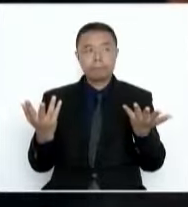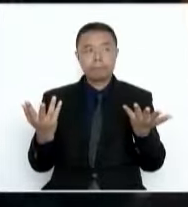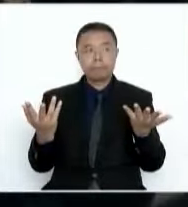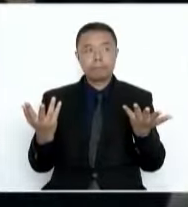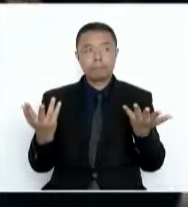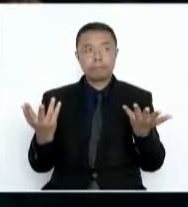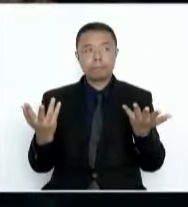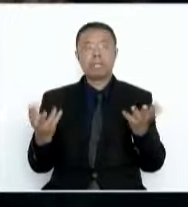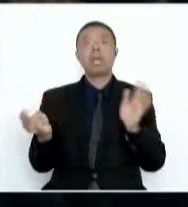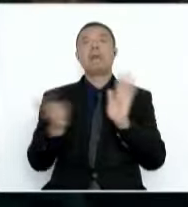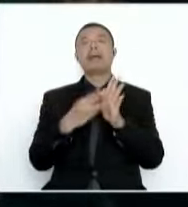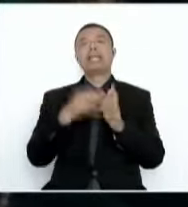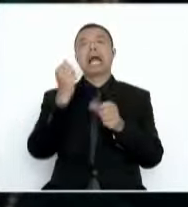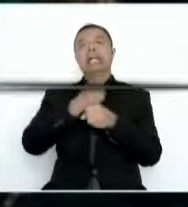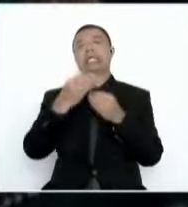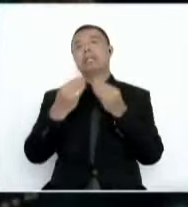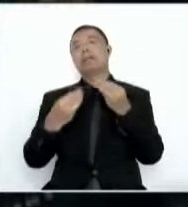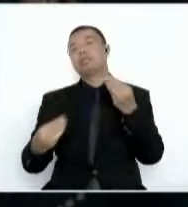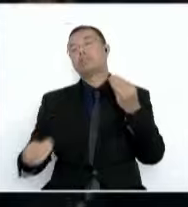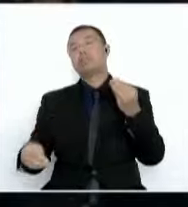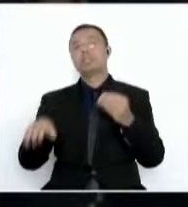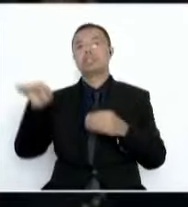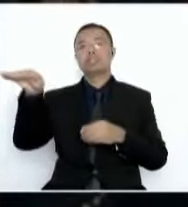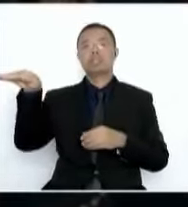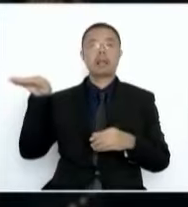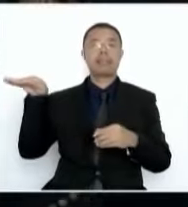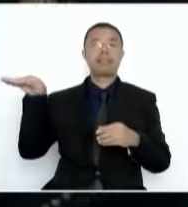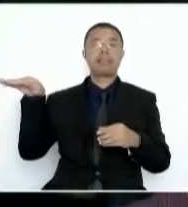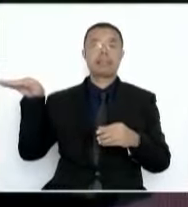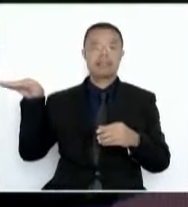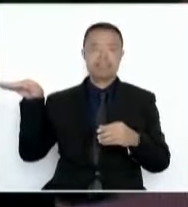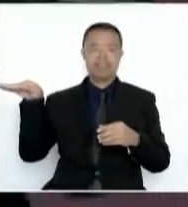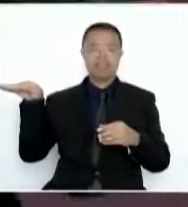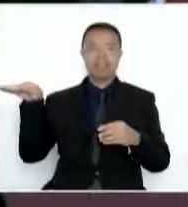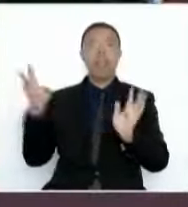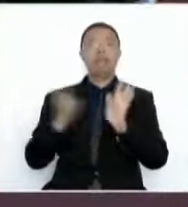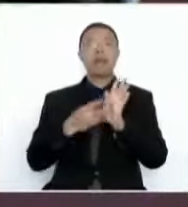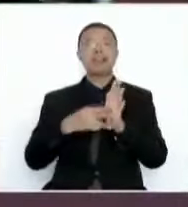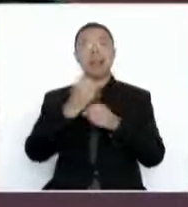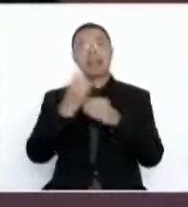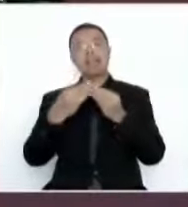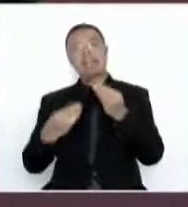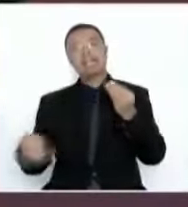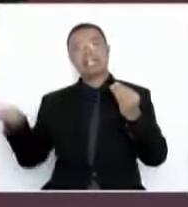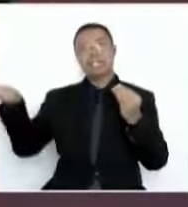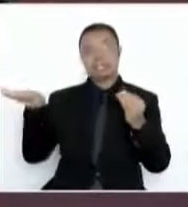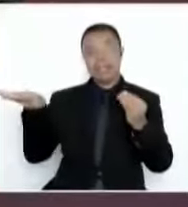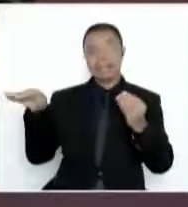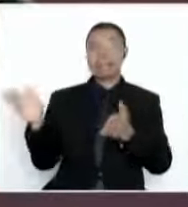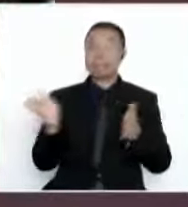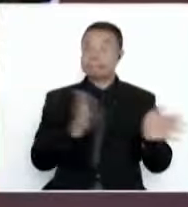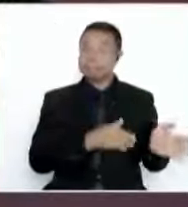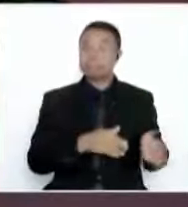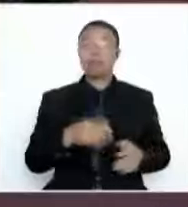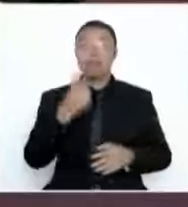soharianto problematika genz gen problematika genz selanjutnya ya